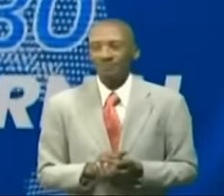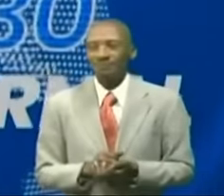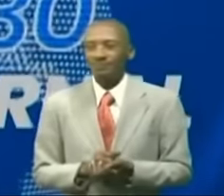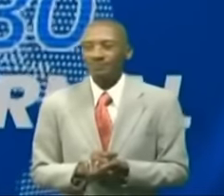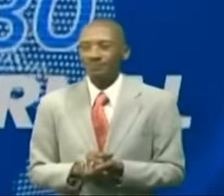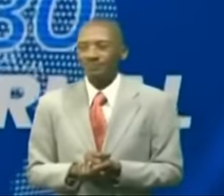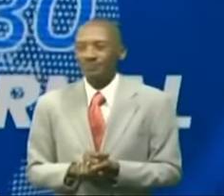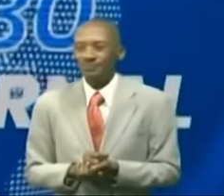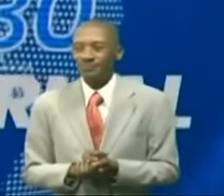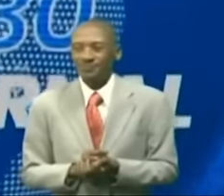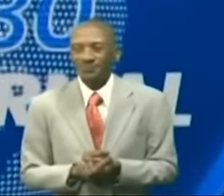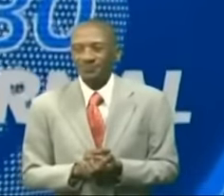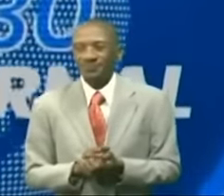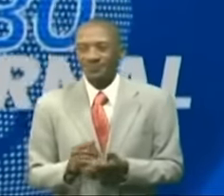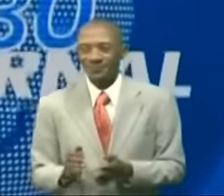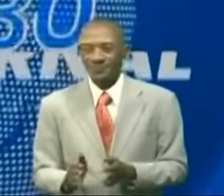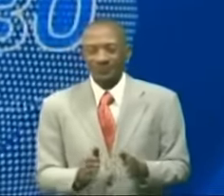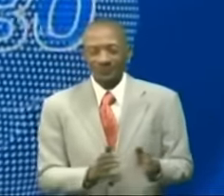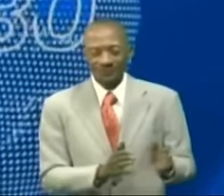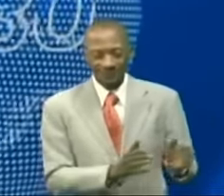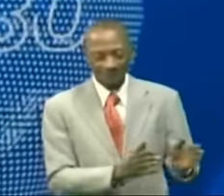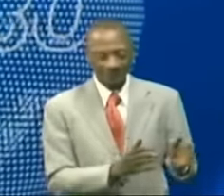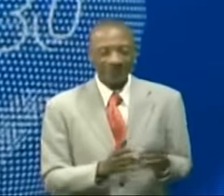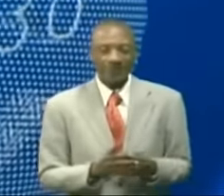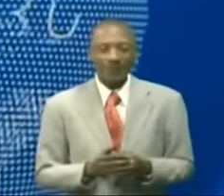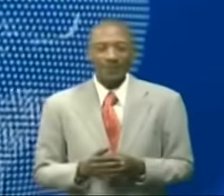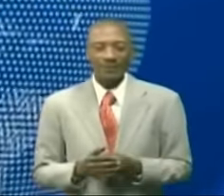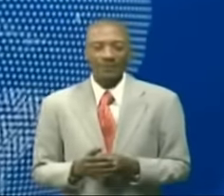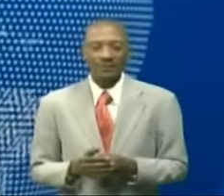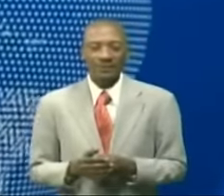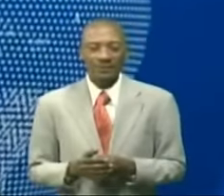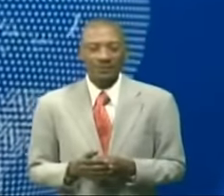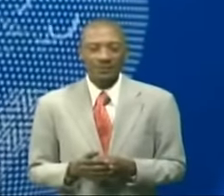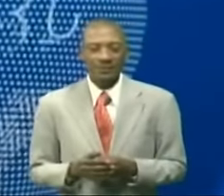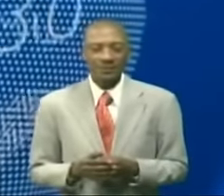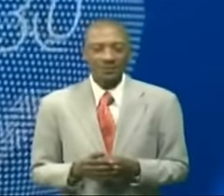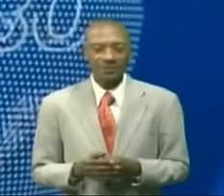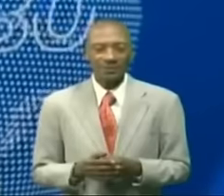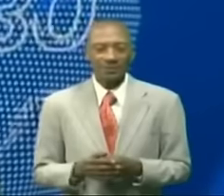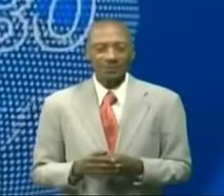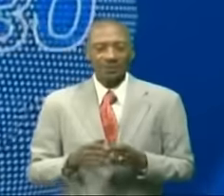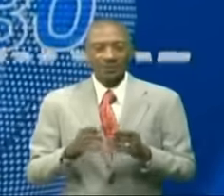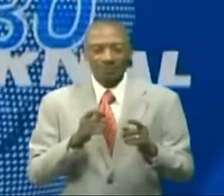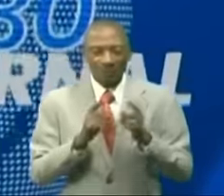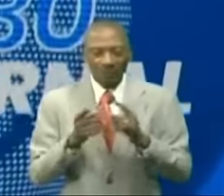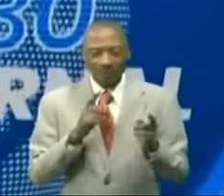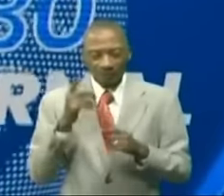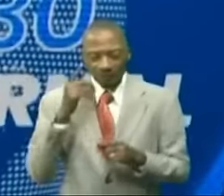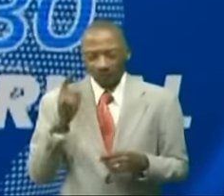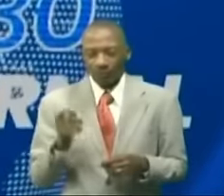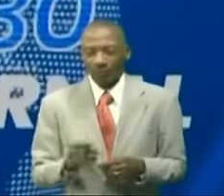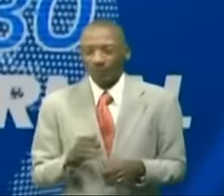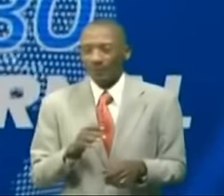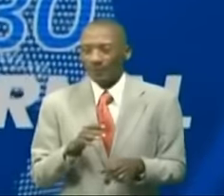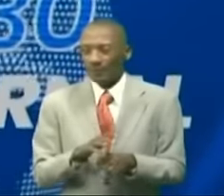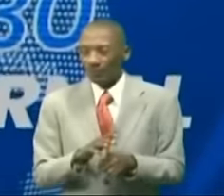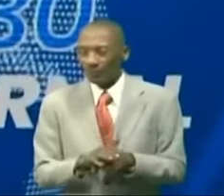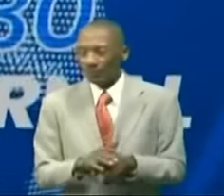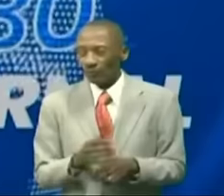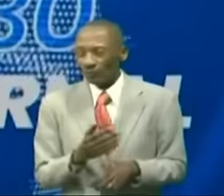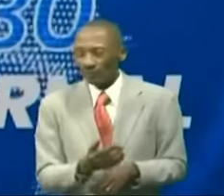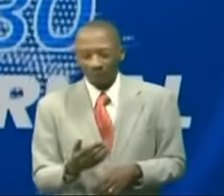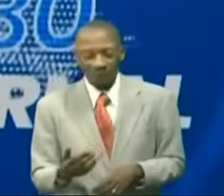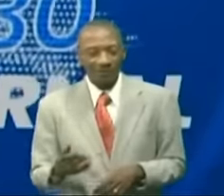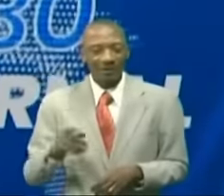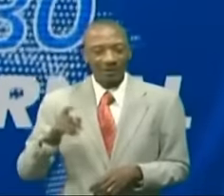Dans notre chapitre santé, les enfants âgés de 0 à 15 ans sont vaccinés contre la poliomyélite, je le disais même en titre de cette édition. La campagne a